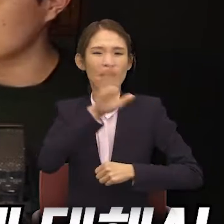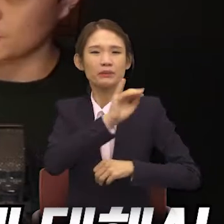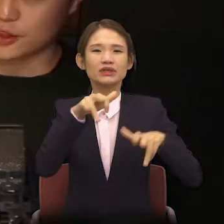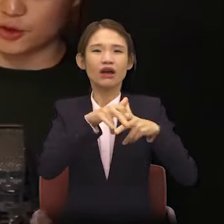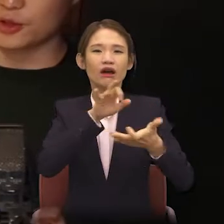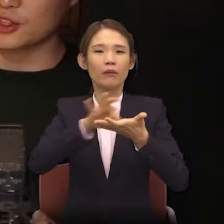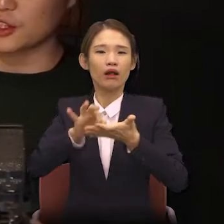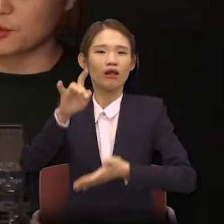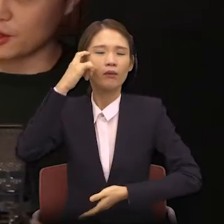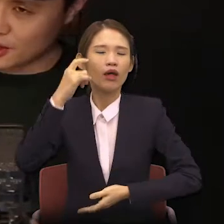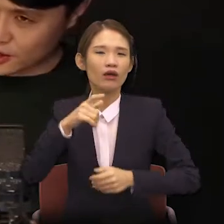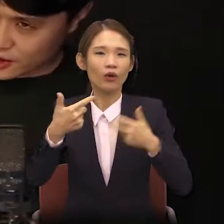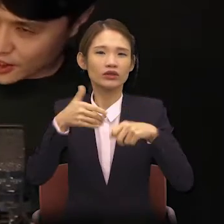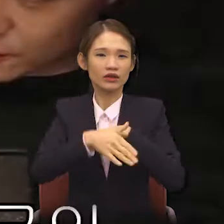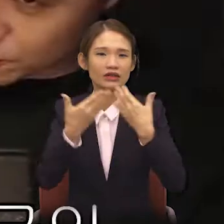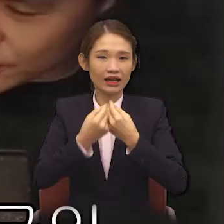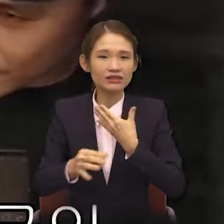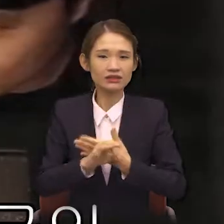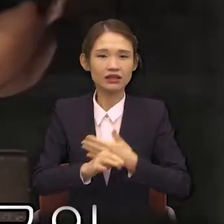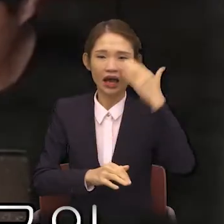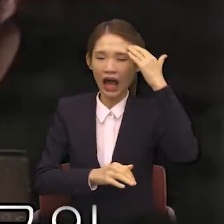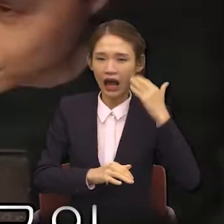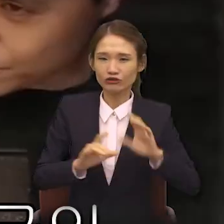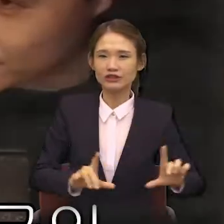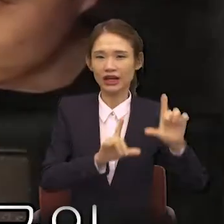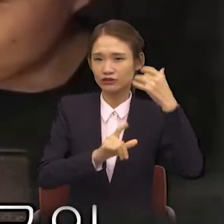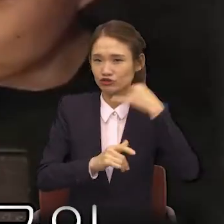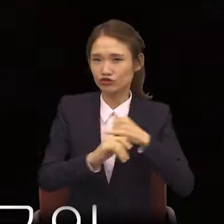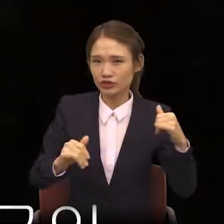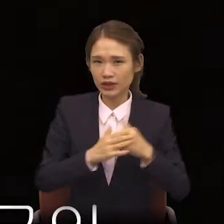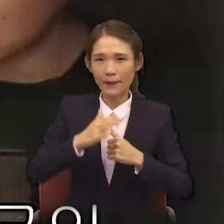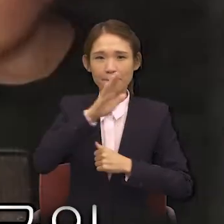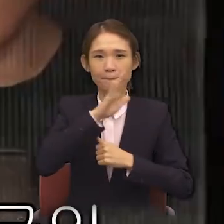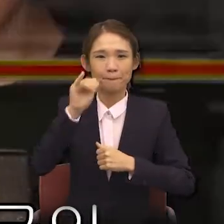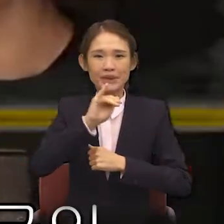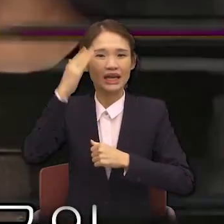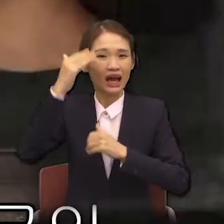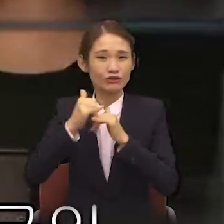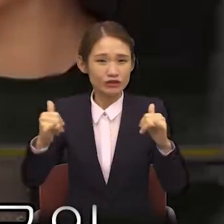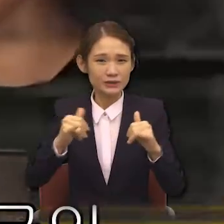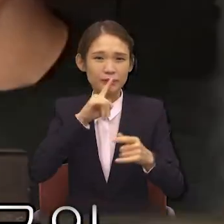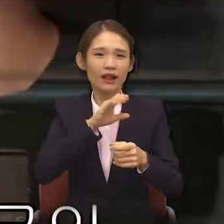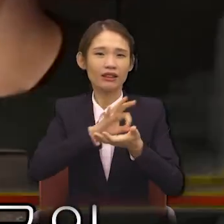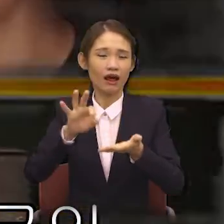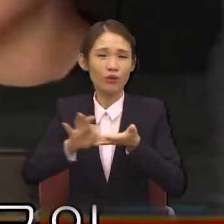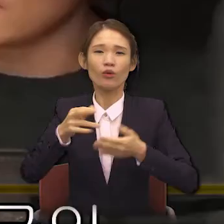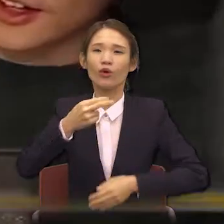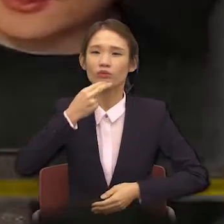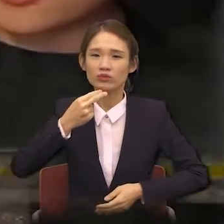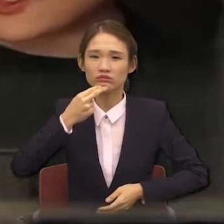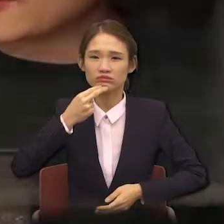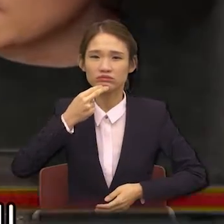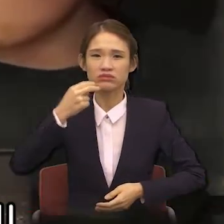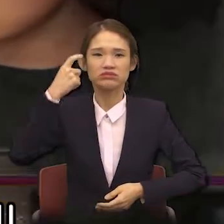되냐에 대해서. 그래서 어떤 식이냐면 한국에 사는 중국인들이 비한국인 이렇게 한국인을 부르지 않지 않냐.